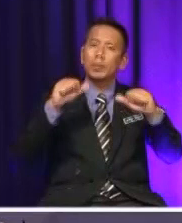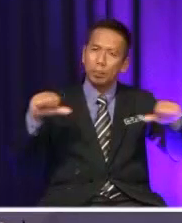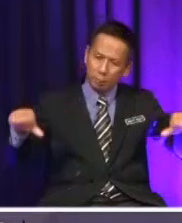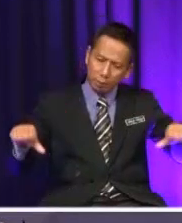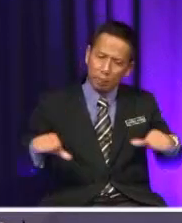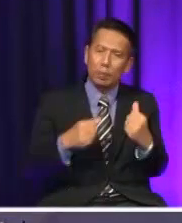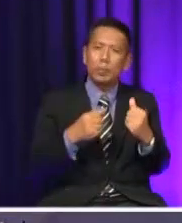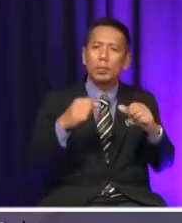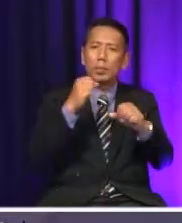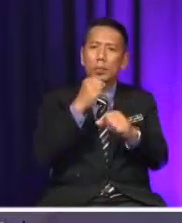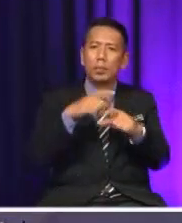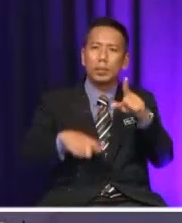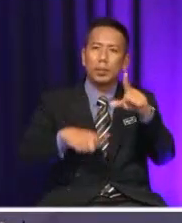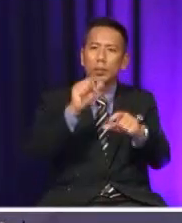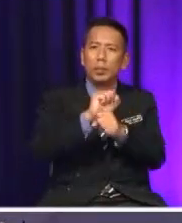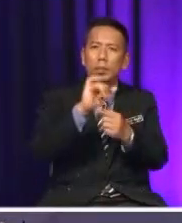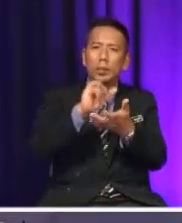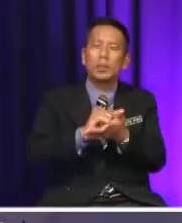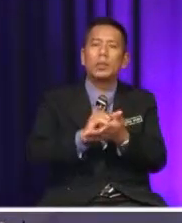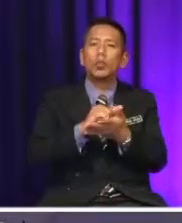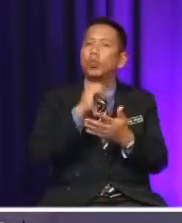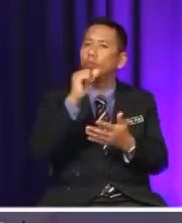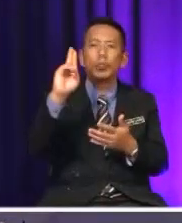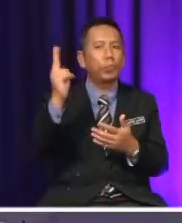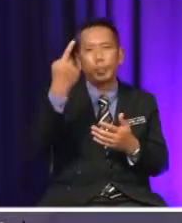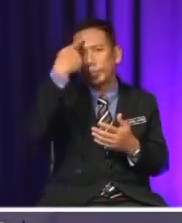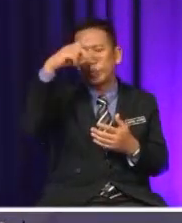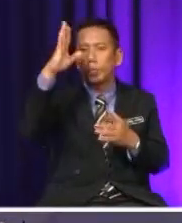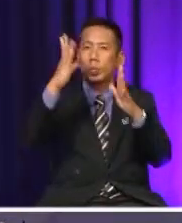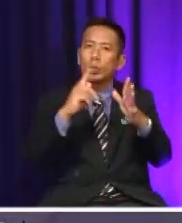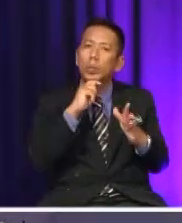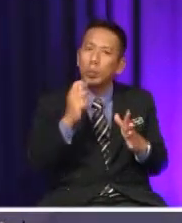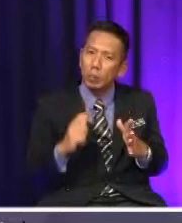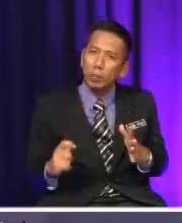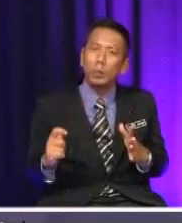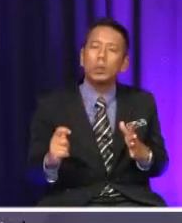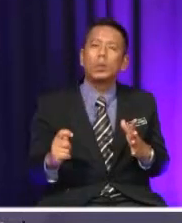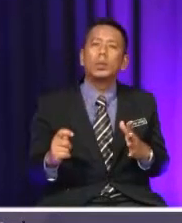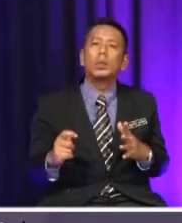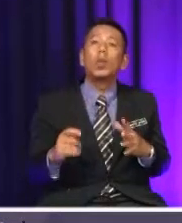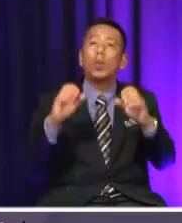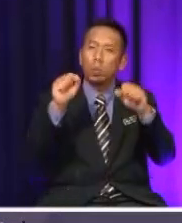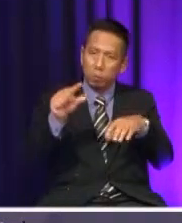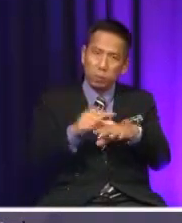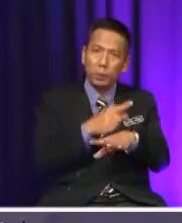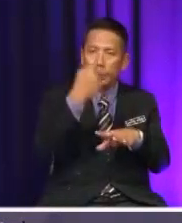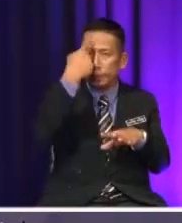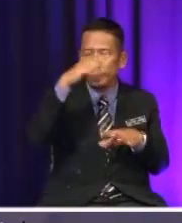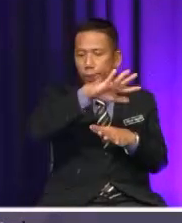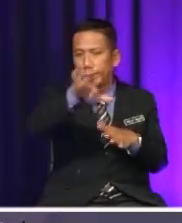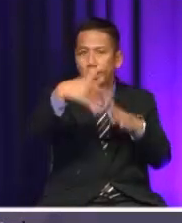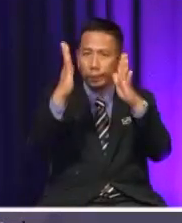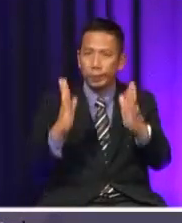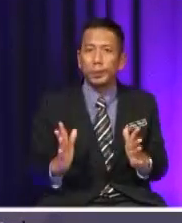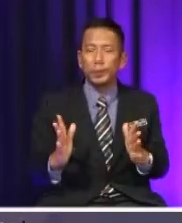langkah kerja tersebut transmisinya warga emas banyak apa yang saya ajarkan ini adalah universal untuk semua ya untuk semua orang eee